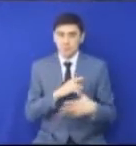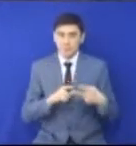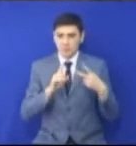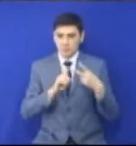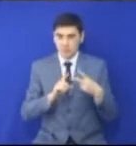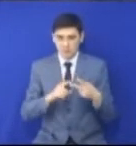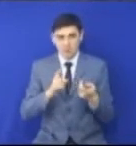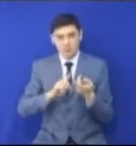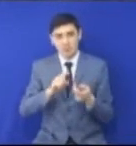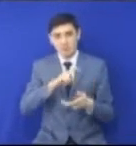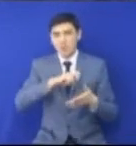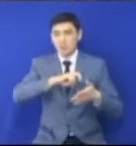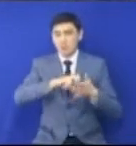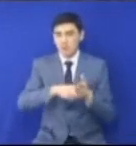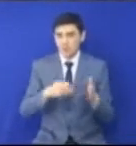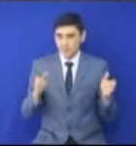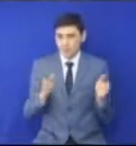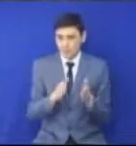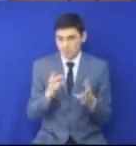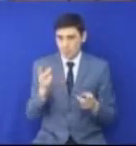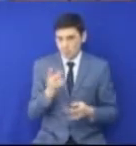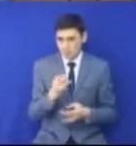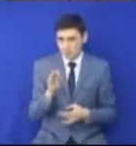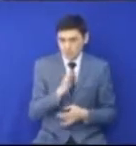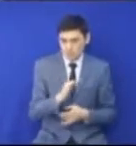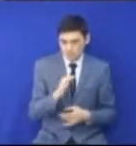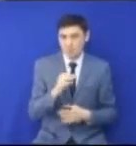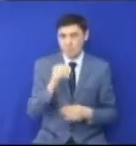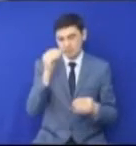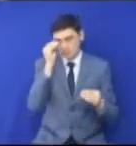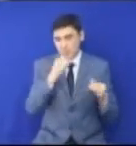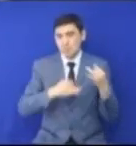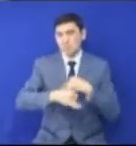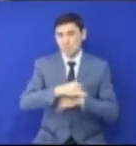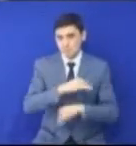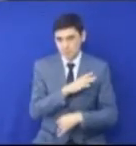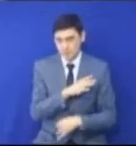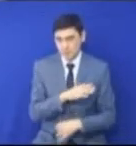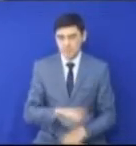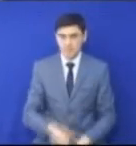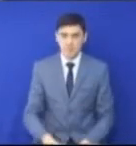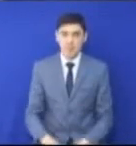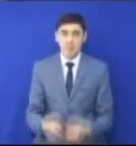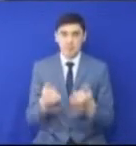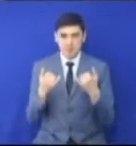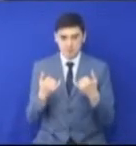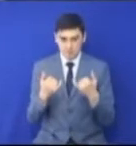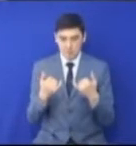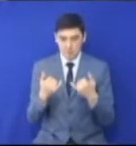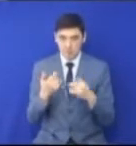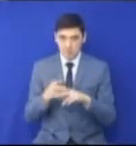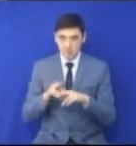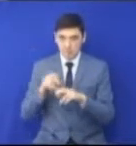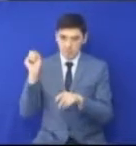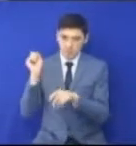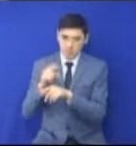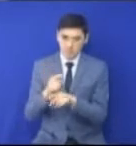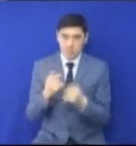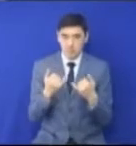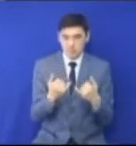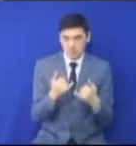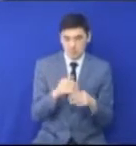салықты төмендету мәселесіне тоқталды. Қазіргі осы жүзеге асырылып атқан